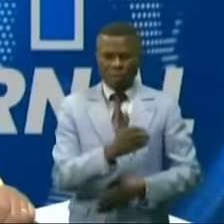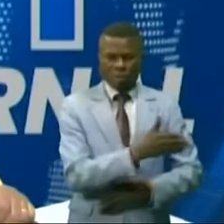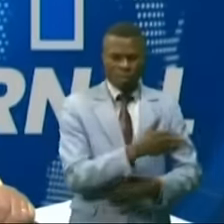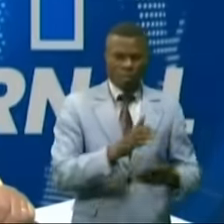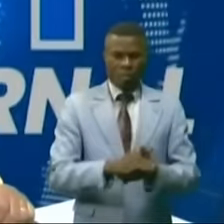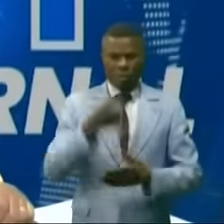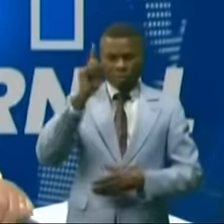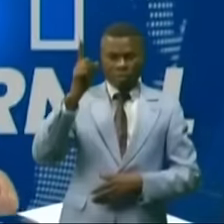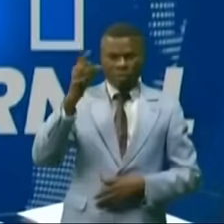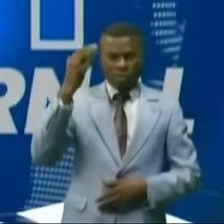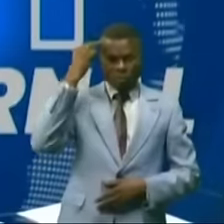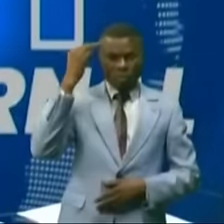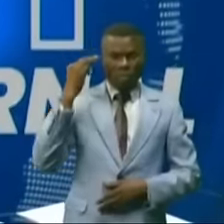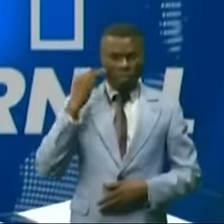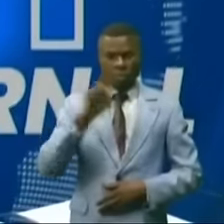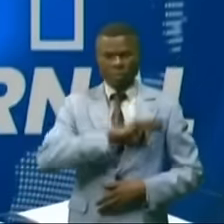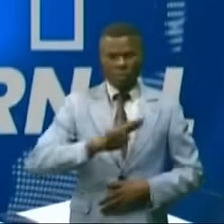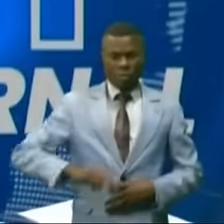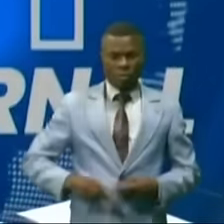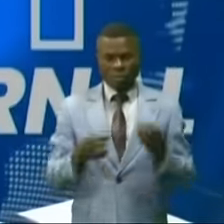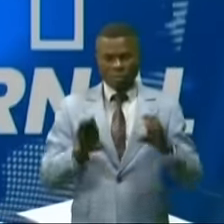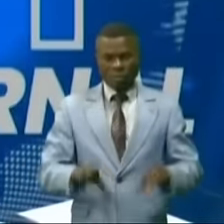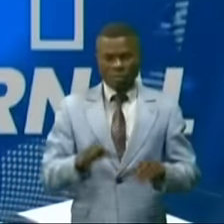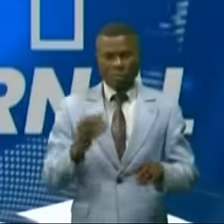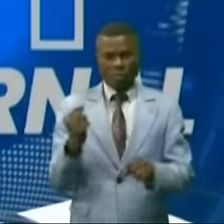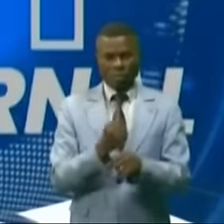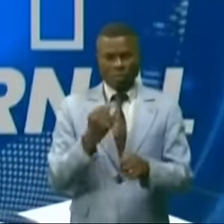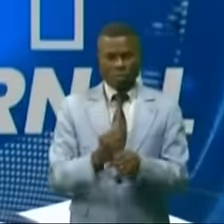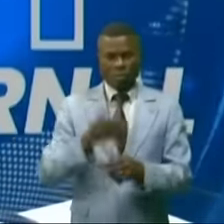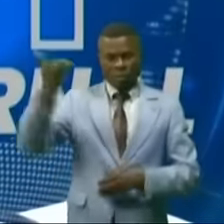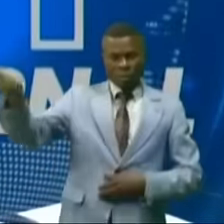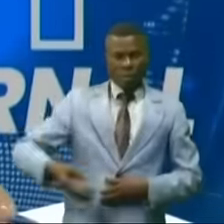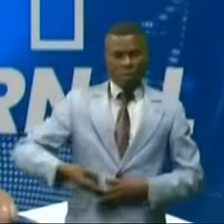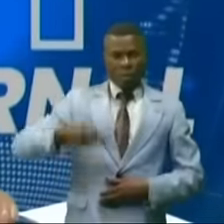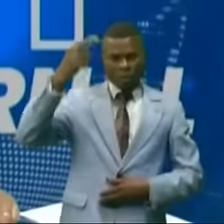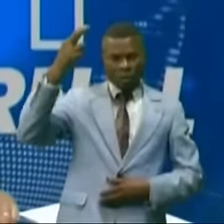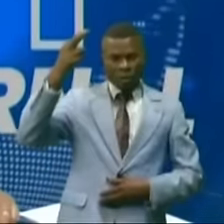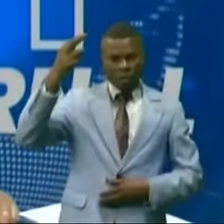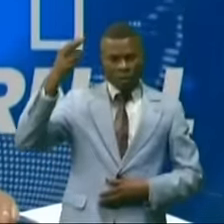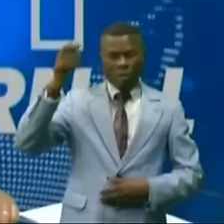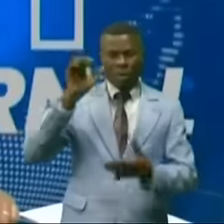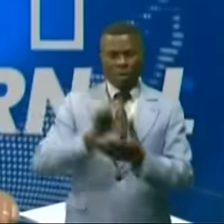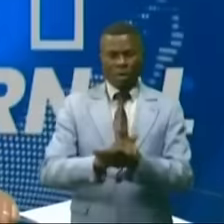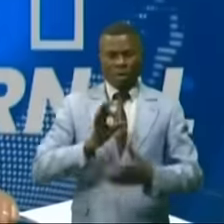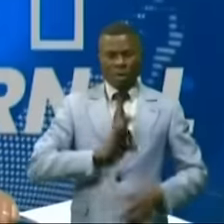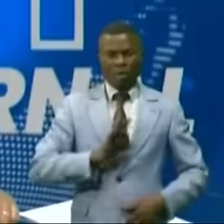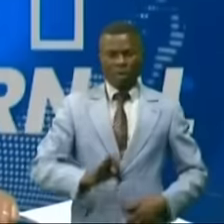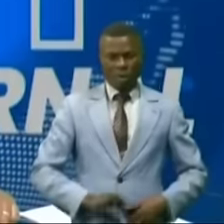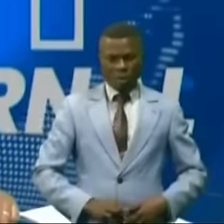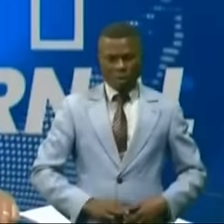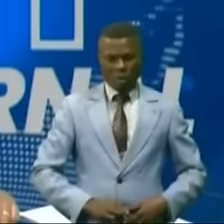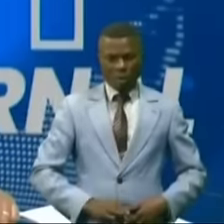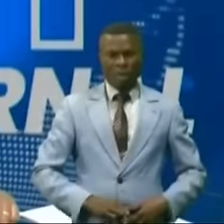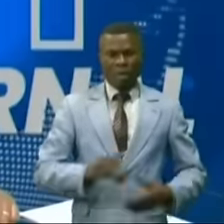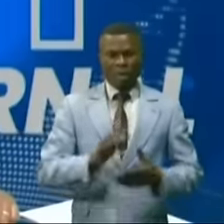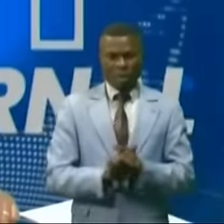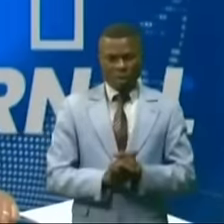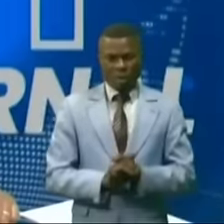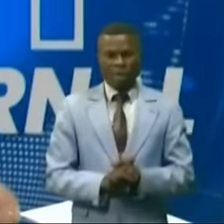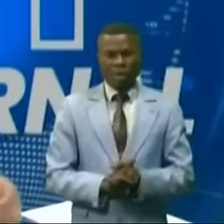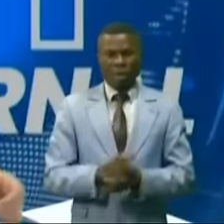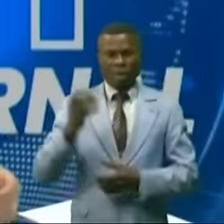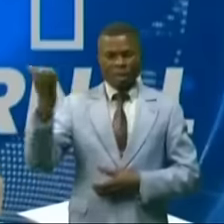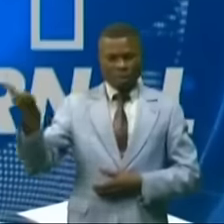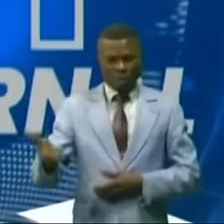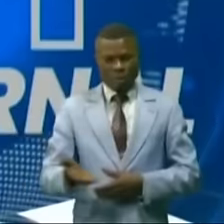La première dame de la République de Serbie, l'invitée de marque de l'épouse du chef de l'État, Denis Onyekeru Tshisekedi, a